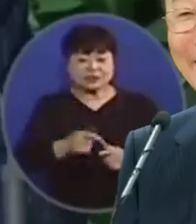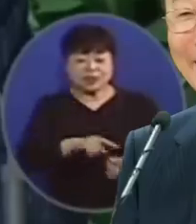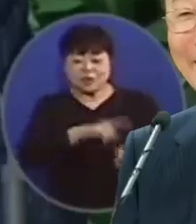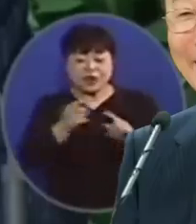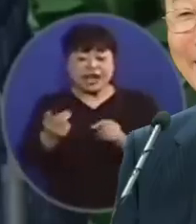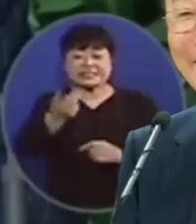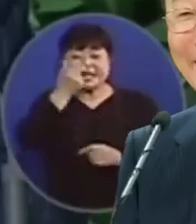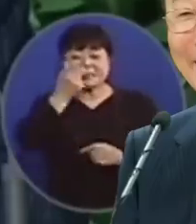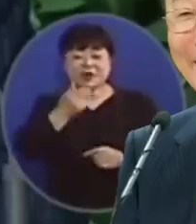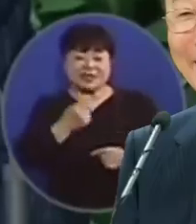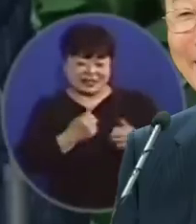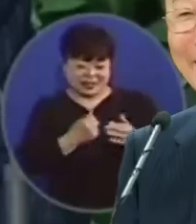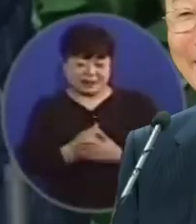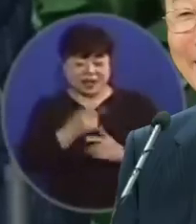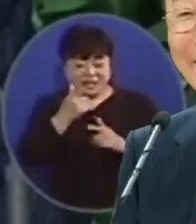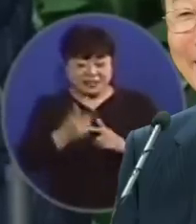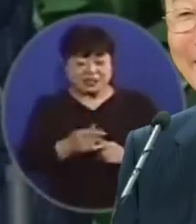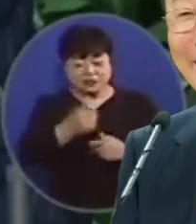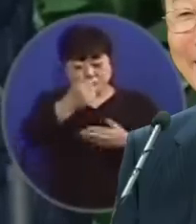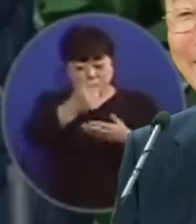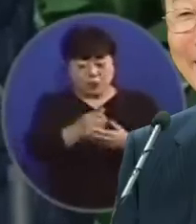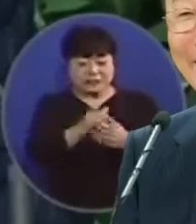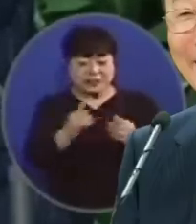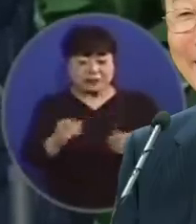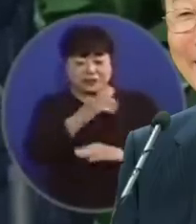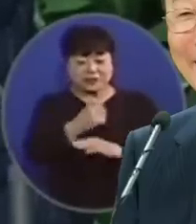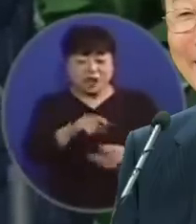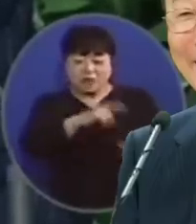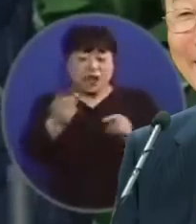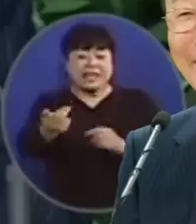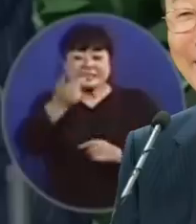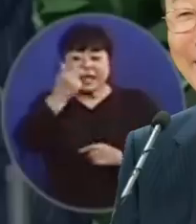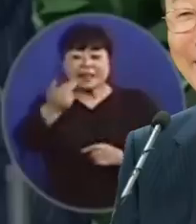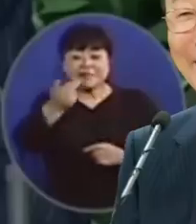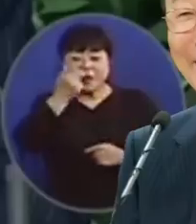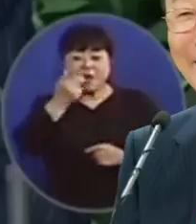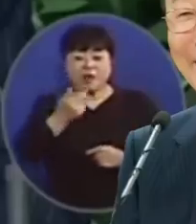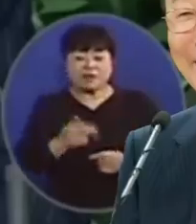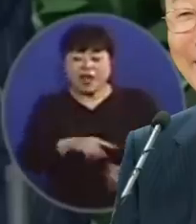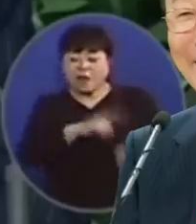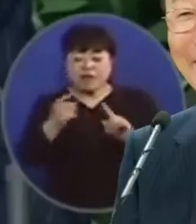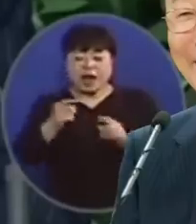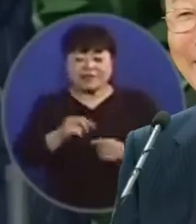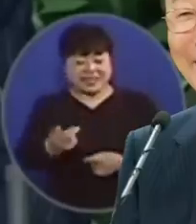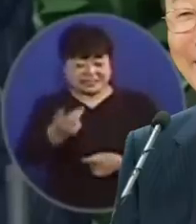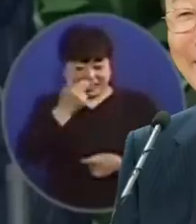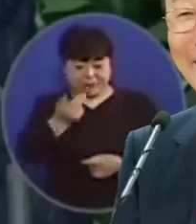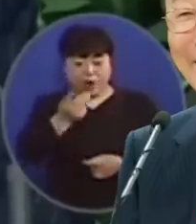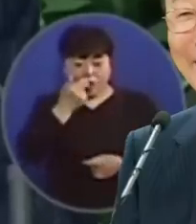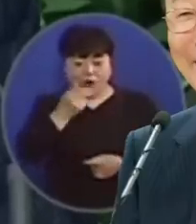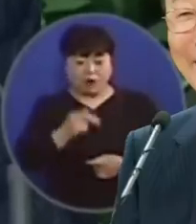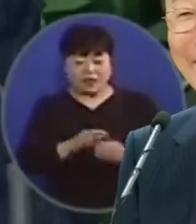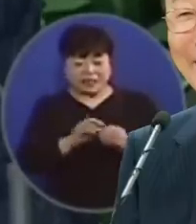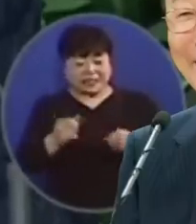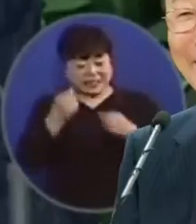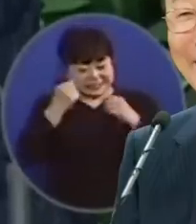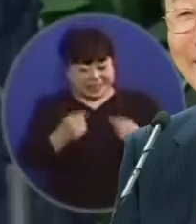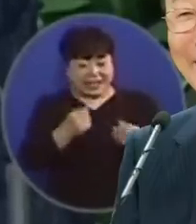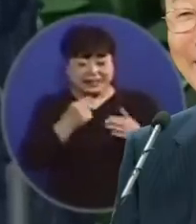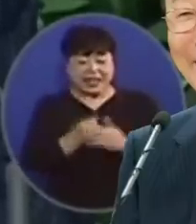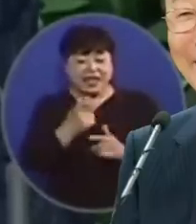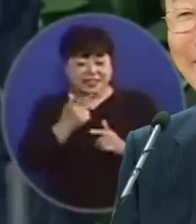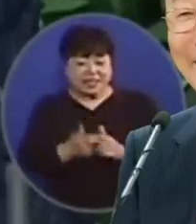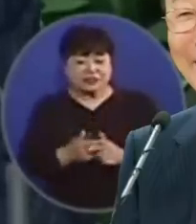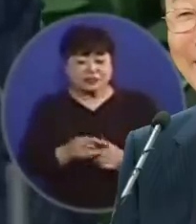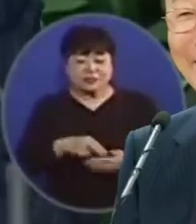부활이와 생명이기 때문에 예수님을 모신 사람은 그리스도의 부활과 생명이 내 부활과 내 생명으로 내가 이 땅에서 살다가